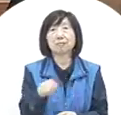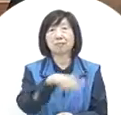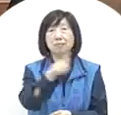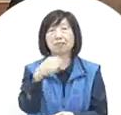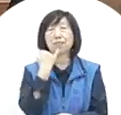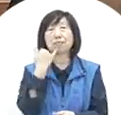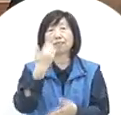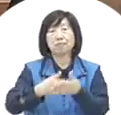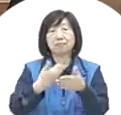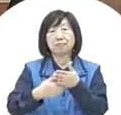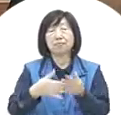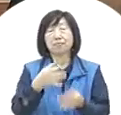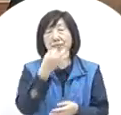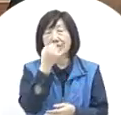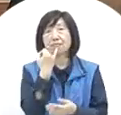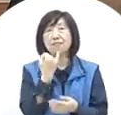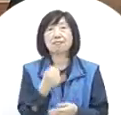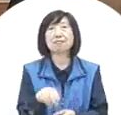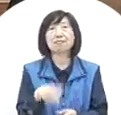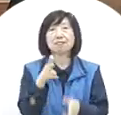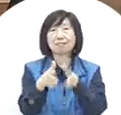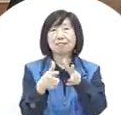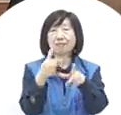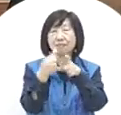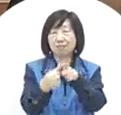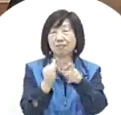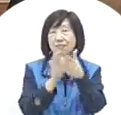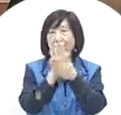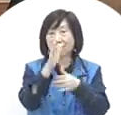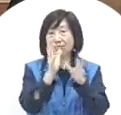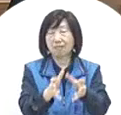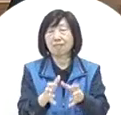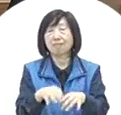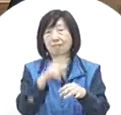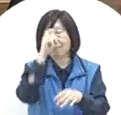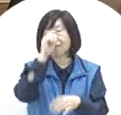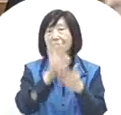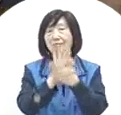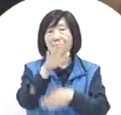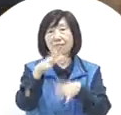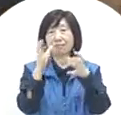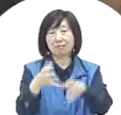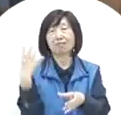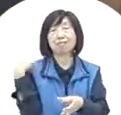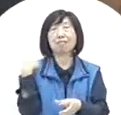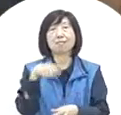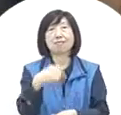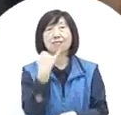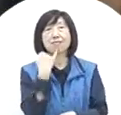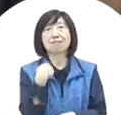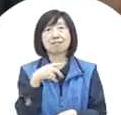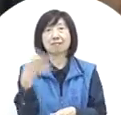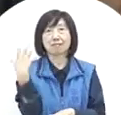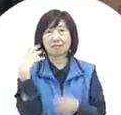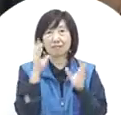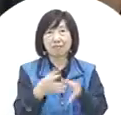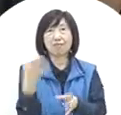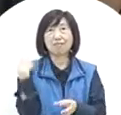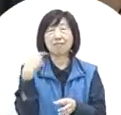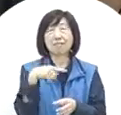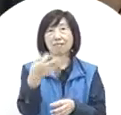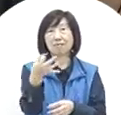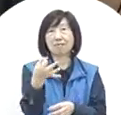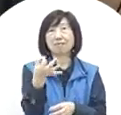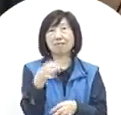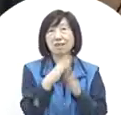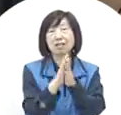因为我们其实刚刚的厂区的安置计划，未来也希望就地安置啦，所以看起来就地安置这一块还没有考量进去，请